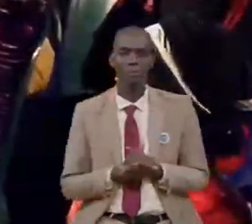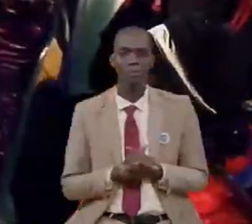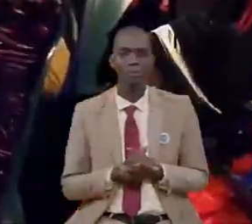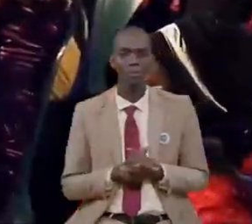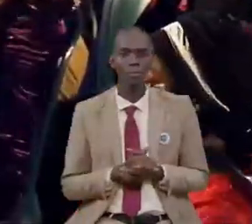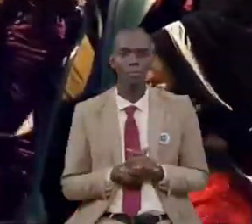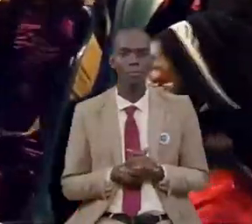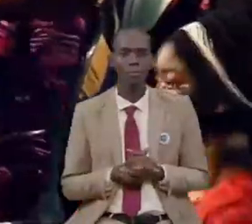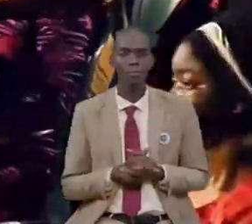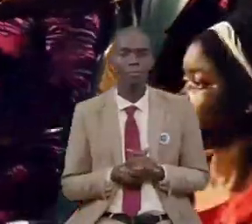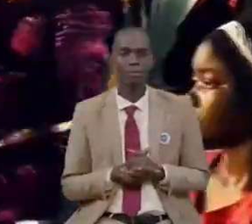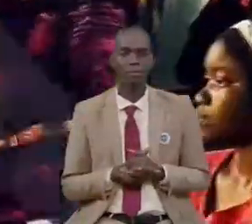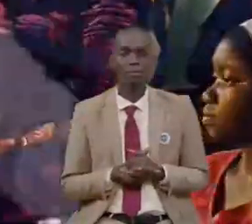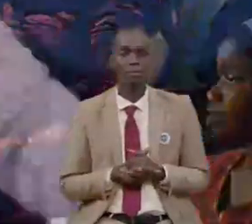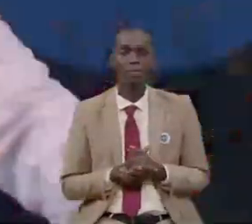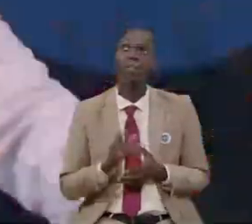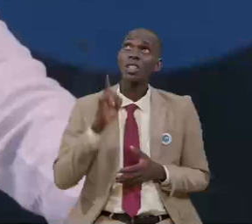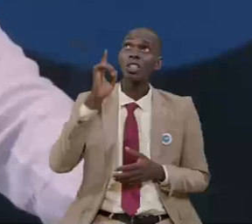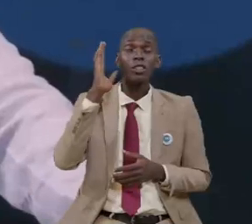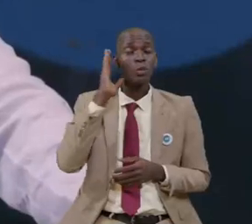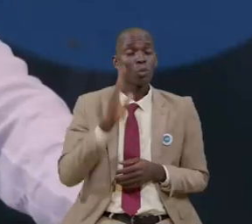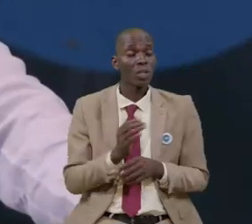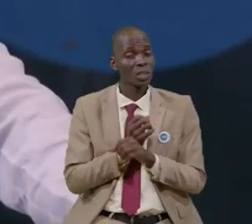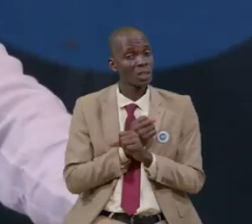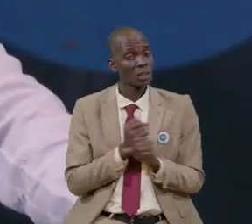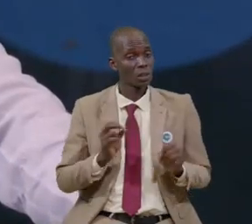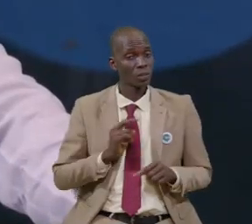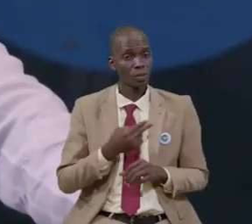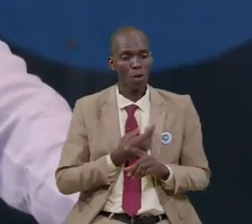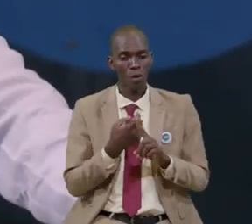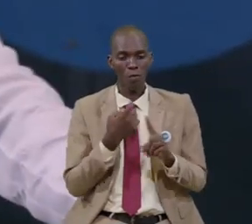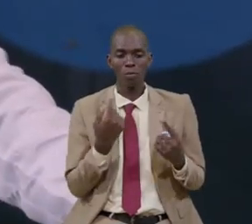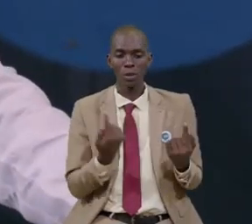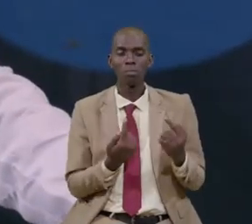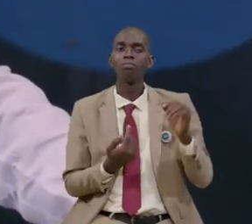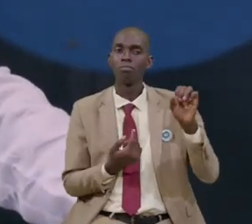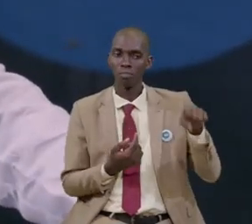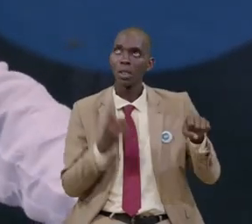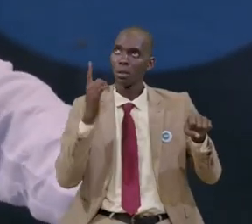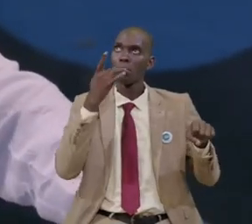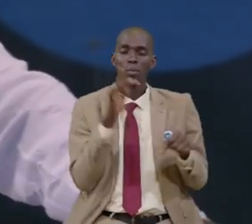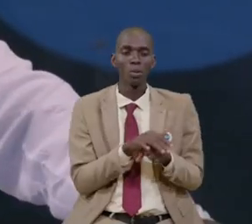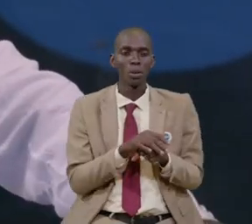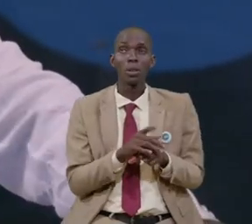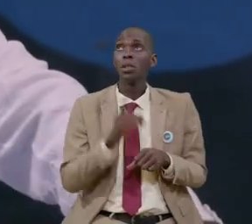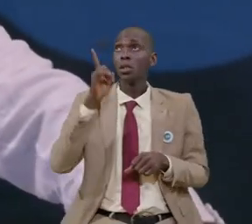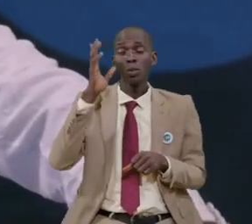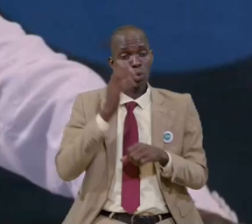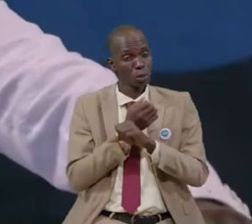Il dit qu'il nous délivrera du péché, oui, il nous